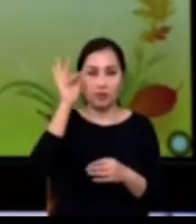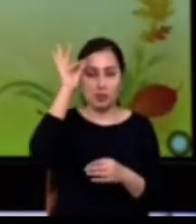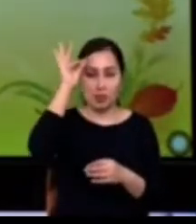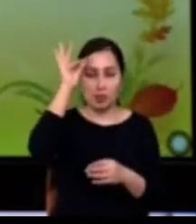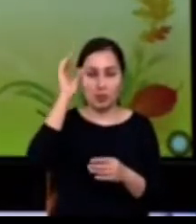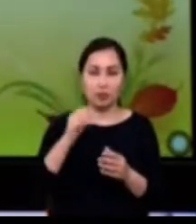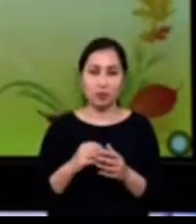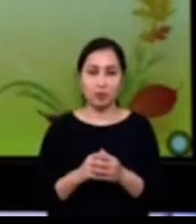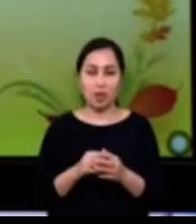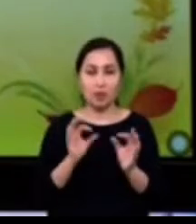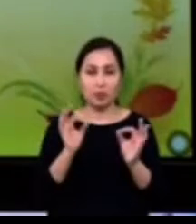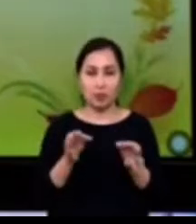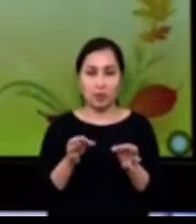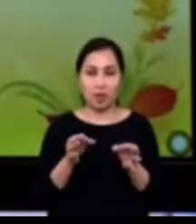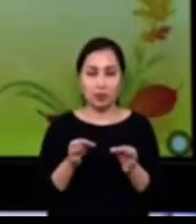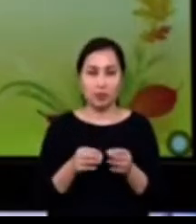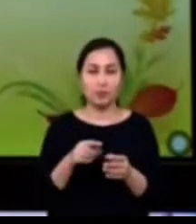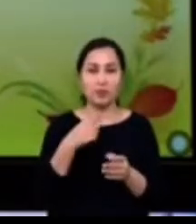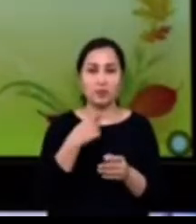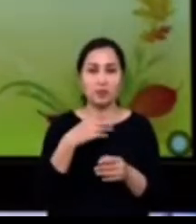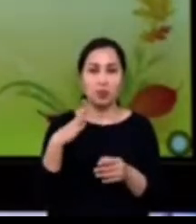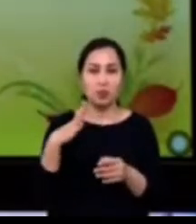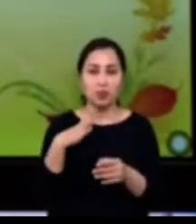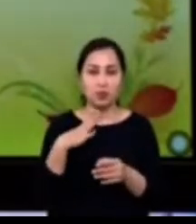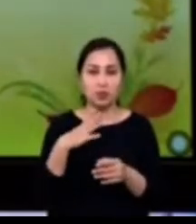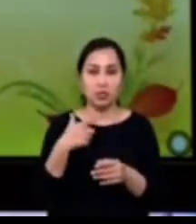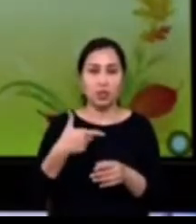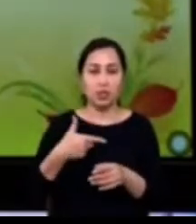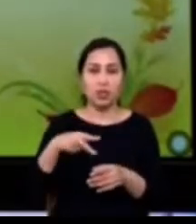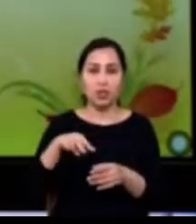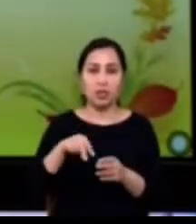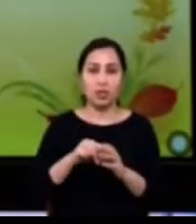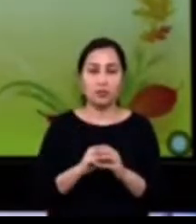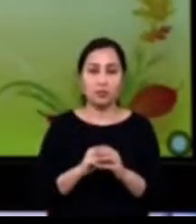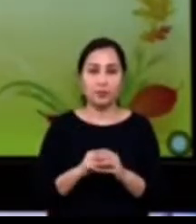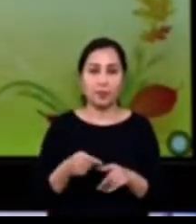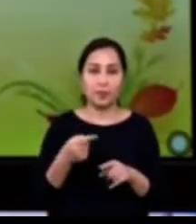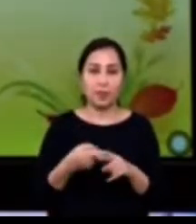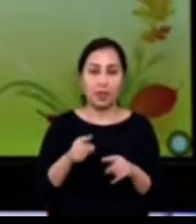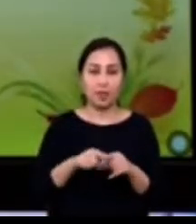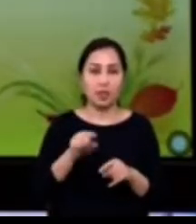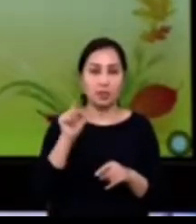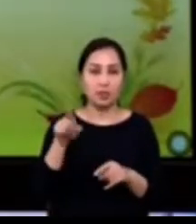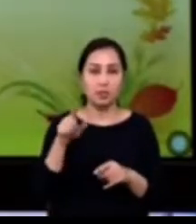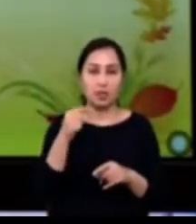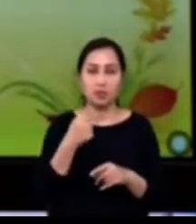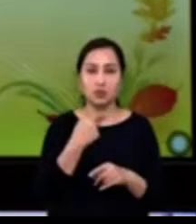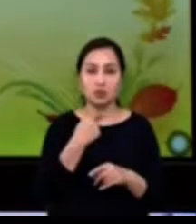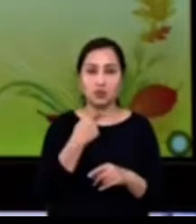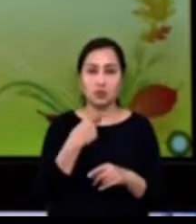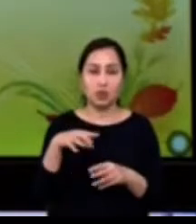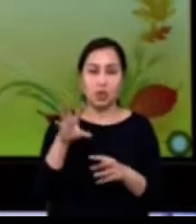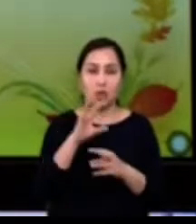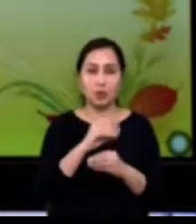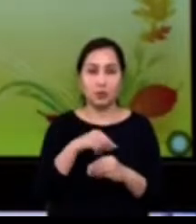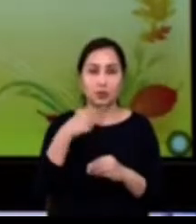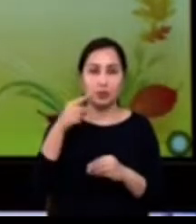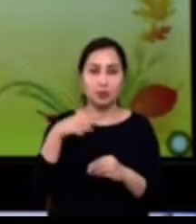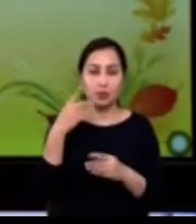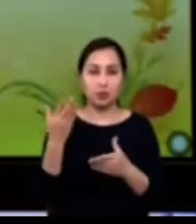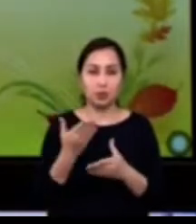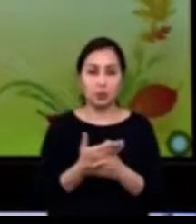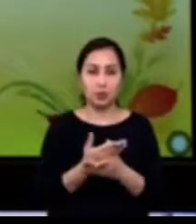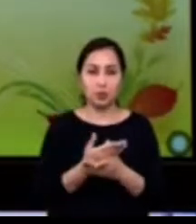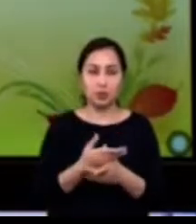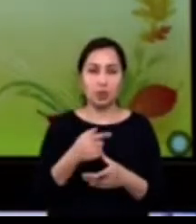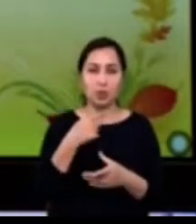Вспоминайте. Правильно, звуки бывают гласные. Это те звуки, которые мы произносим с